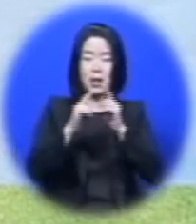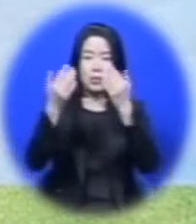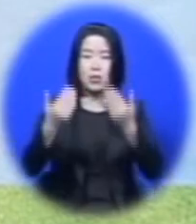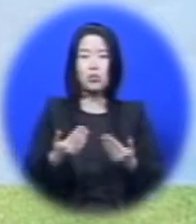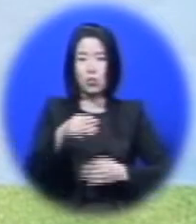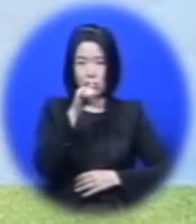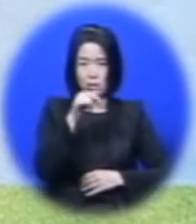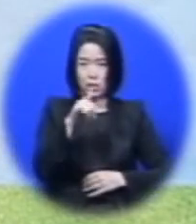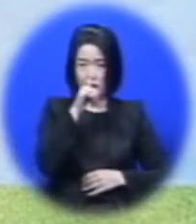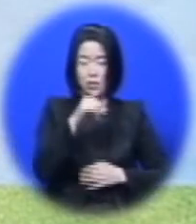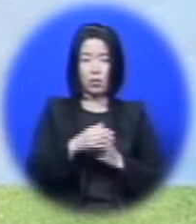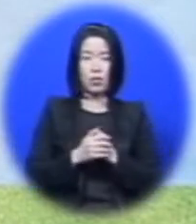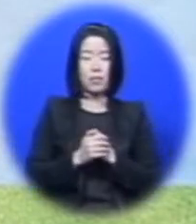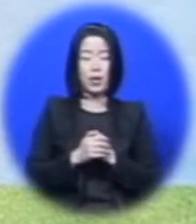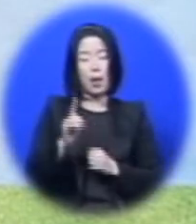것이 있습니다. 그것은